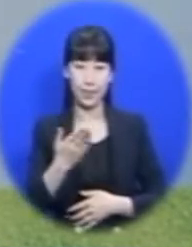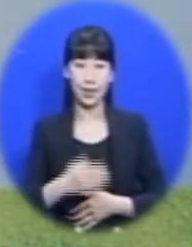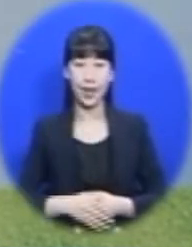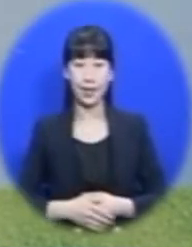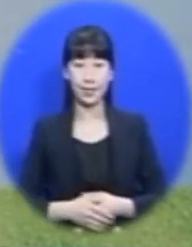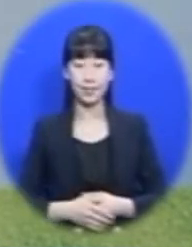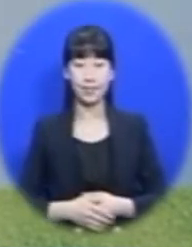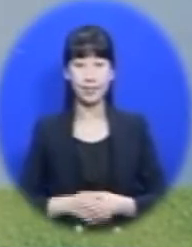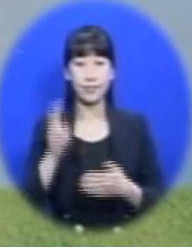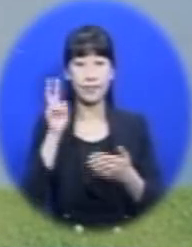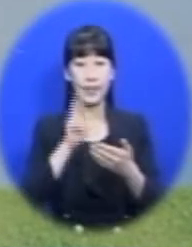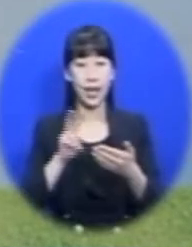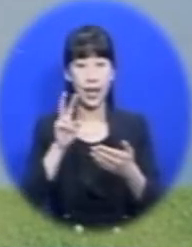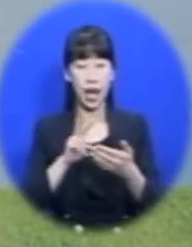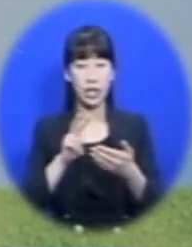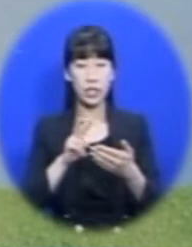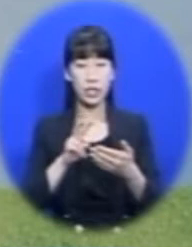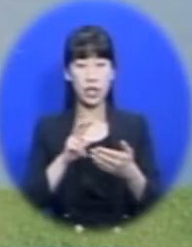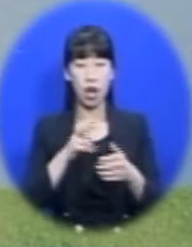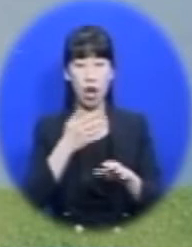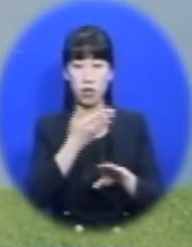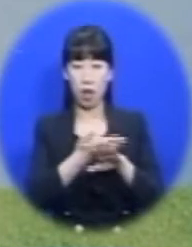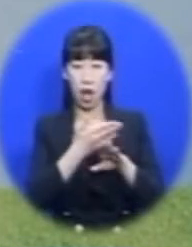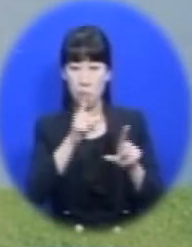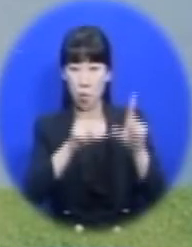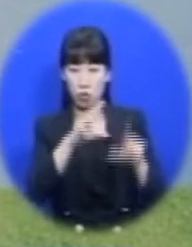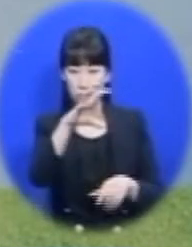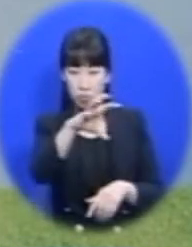찬양은 흉내낼 수가 없는 거예요.